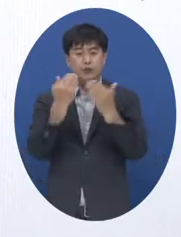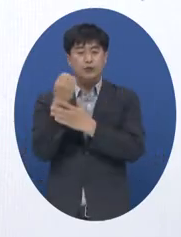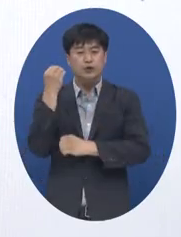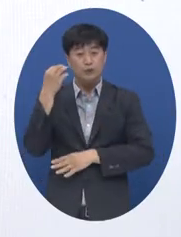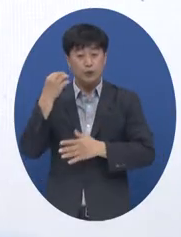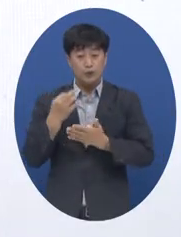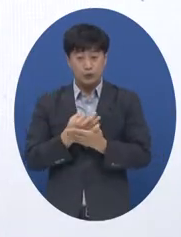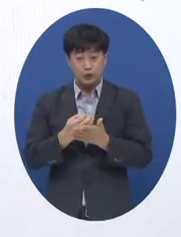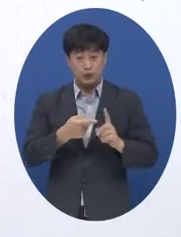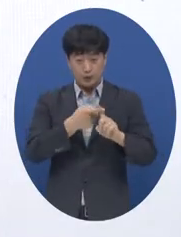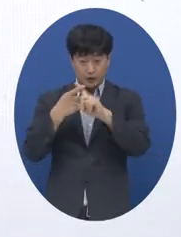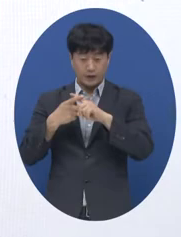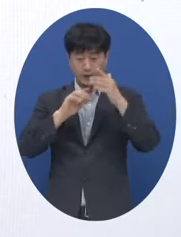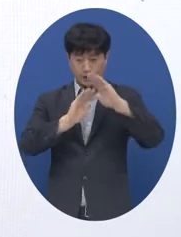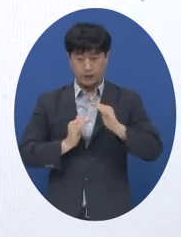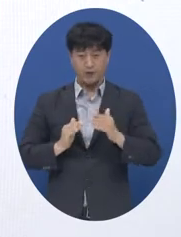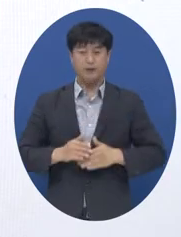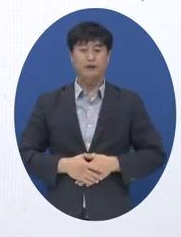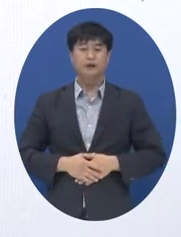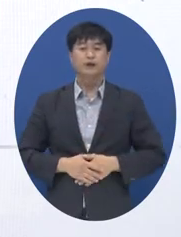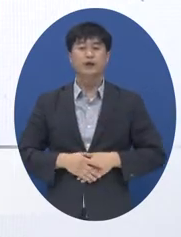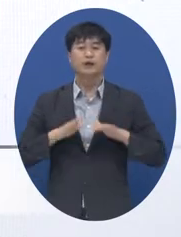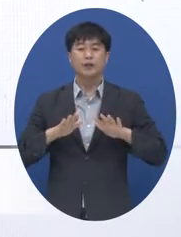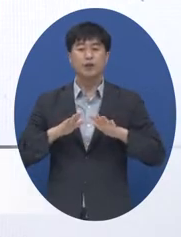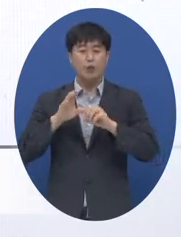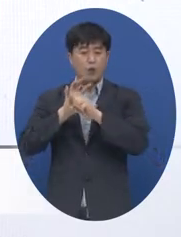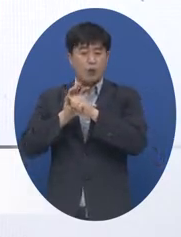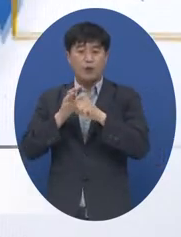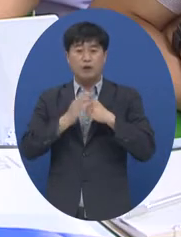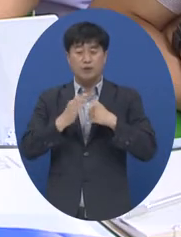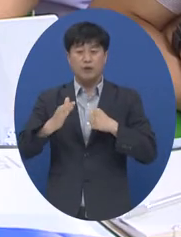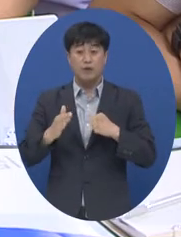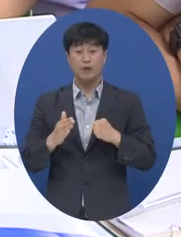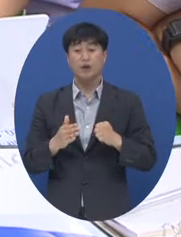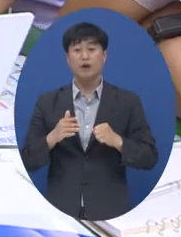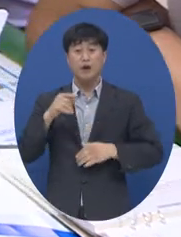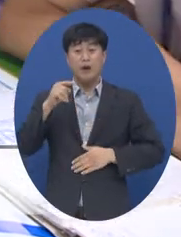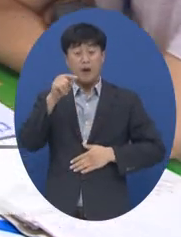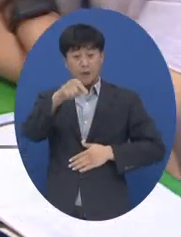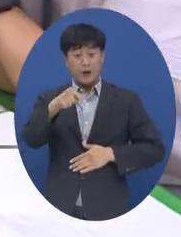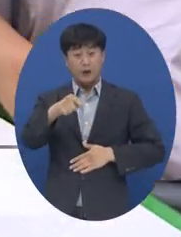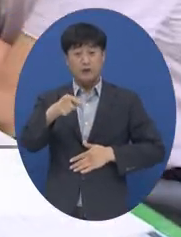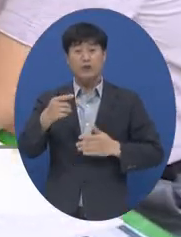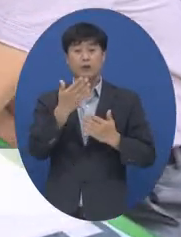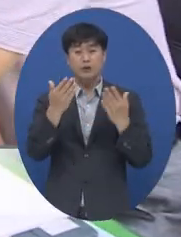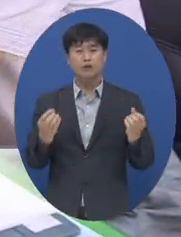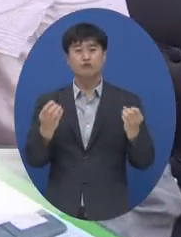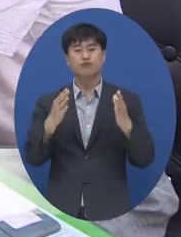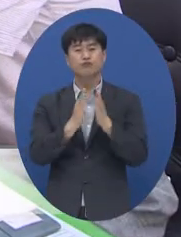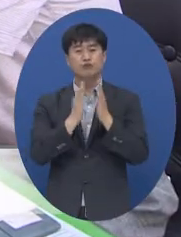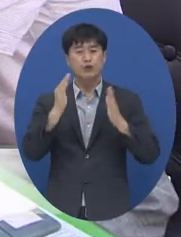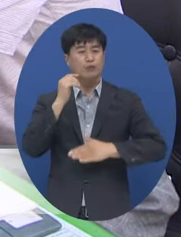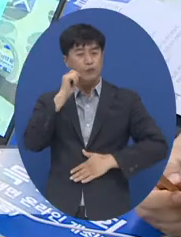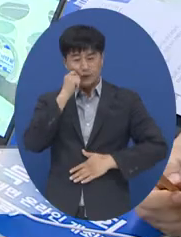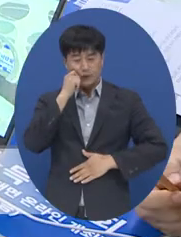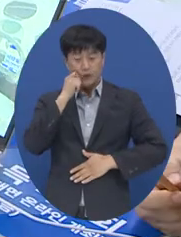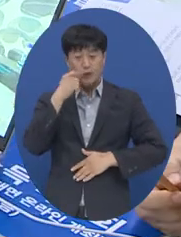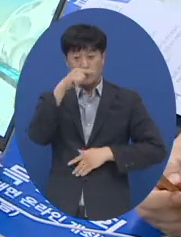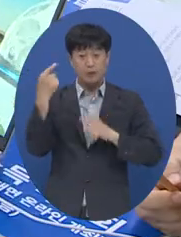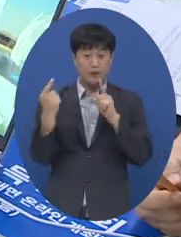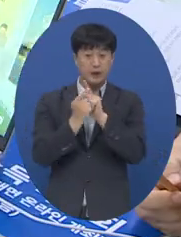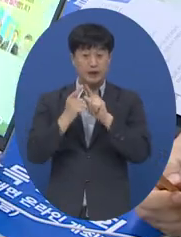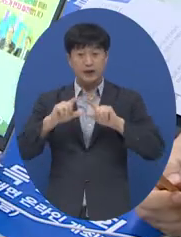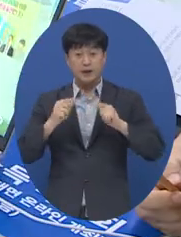모두 기본 소득과 관련된 것들 이번엔 코로 날 구로 오프라인 박람회를 열지 못하게 되면서 경기 류가